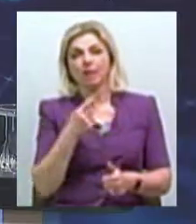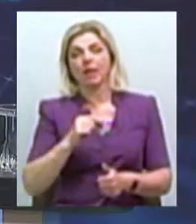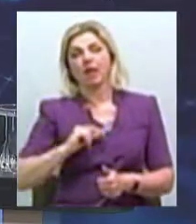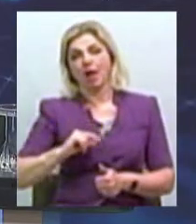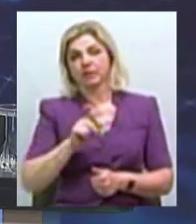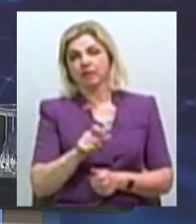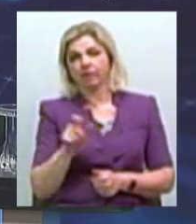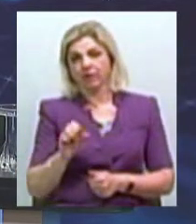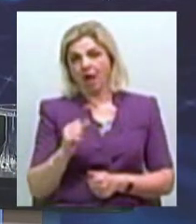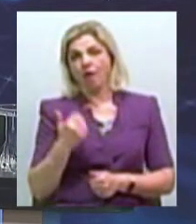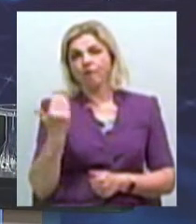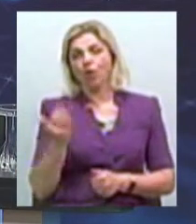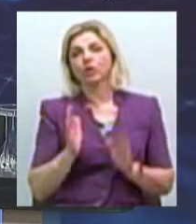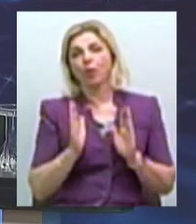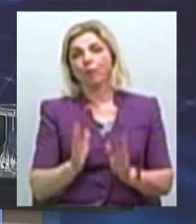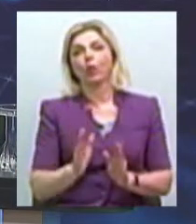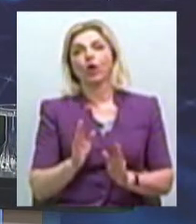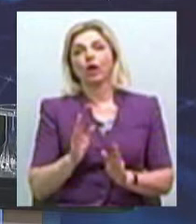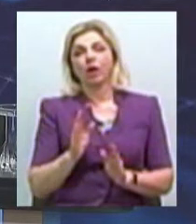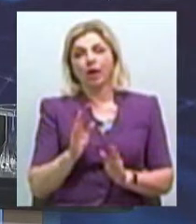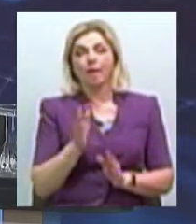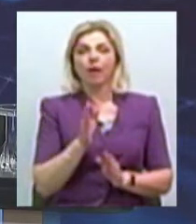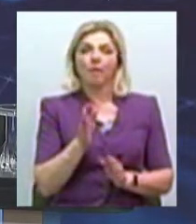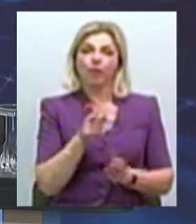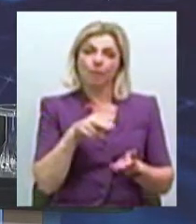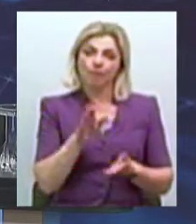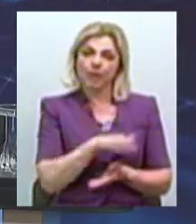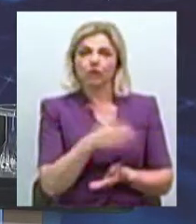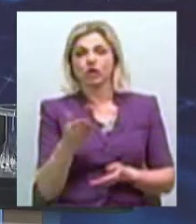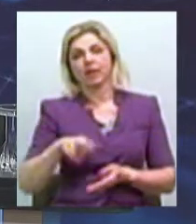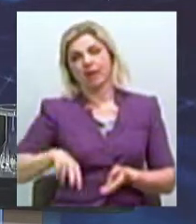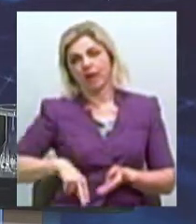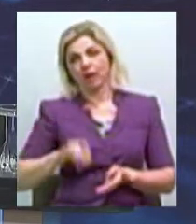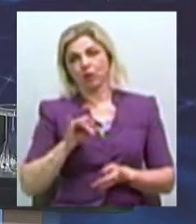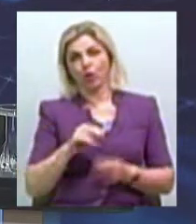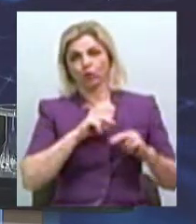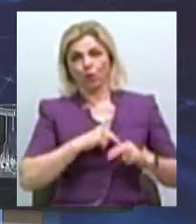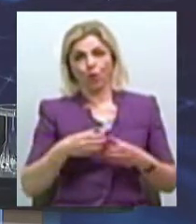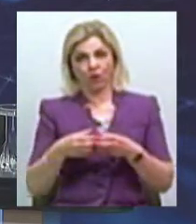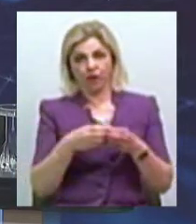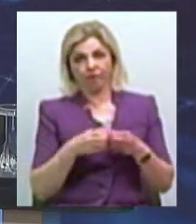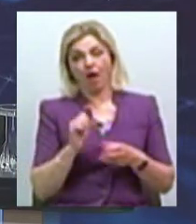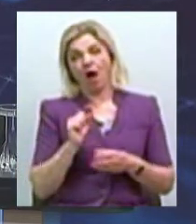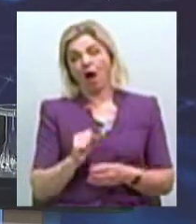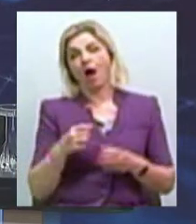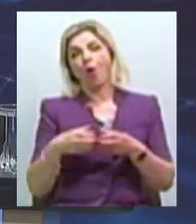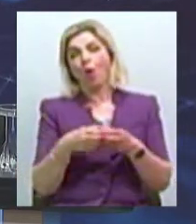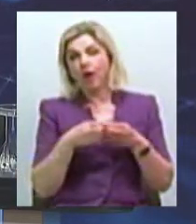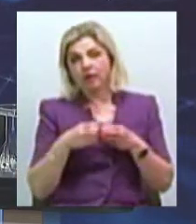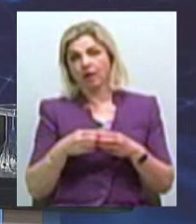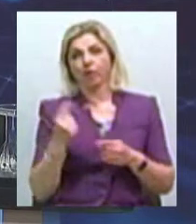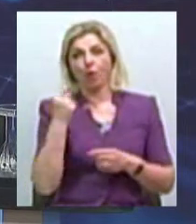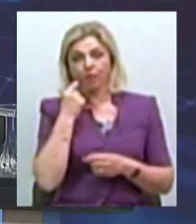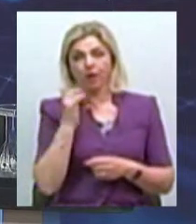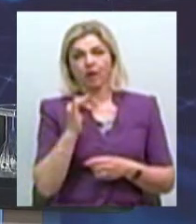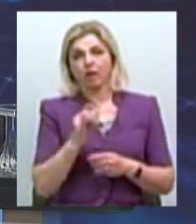працівників, а вона буде лише прослойкою між директором і трудовим колективом. Відповідно, трудовий колектив обурився і створили свої